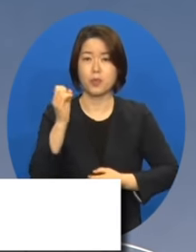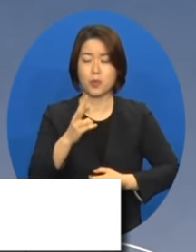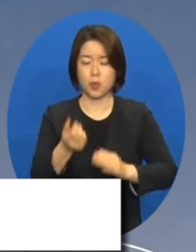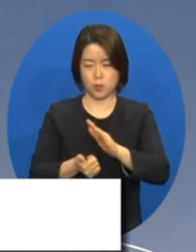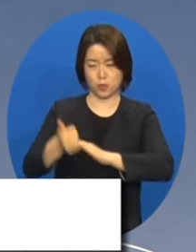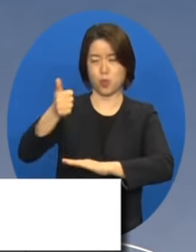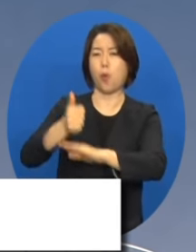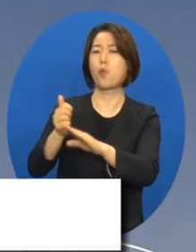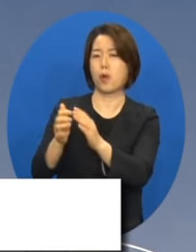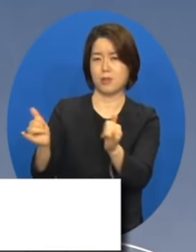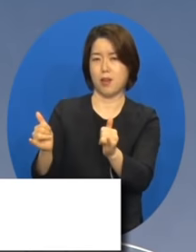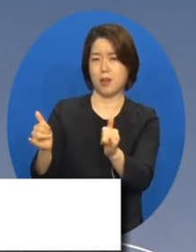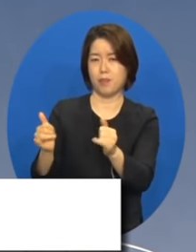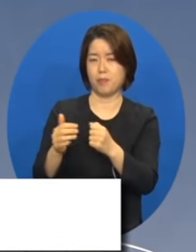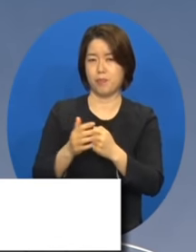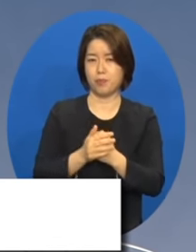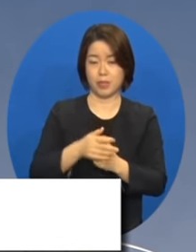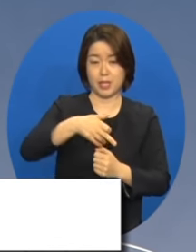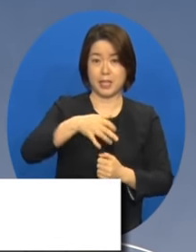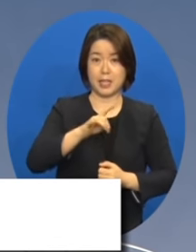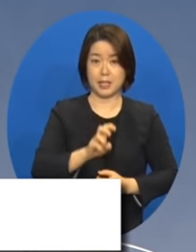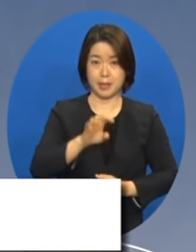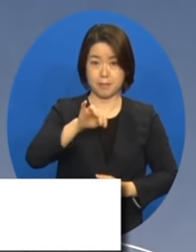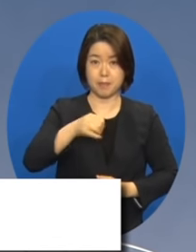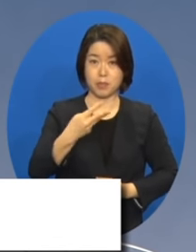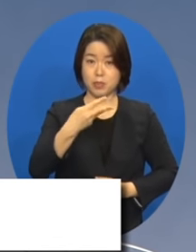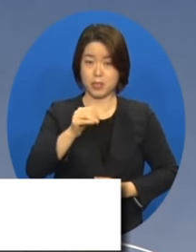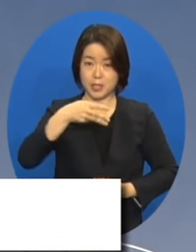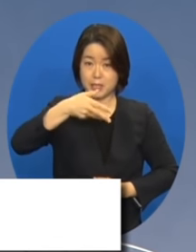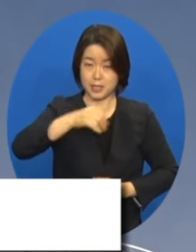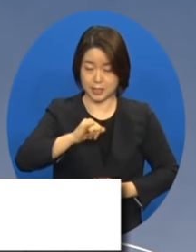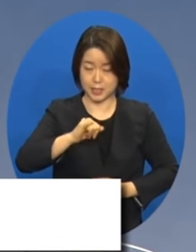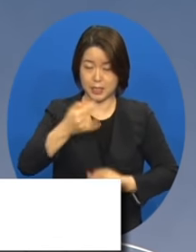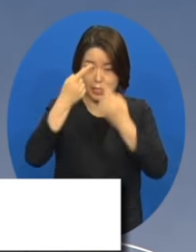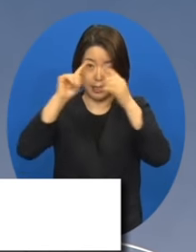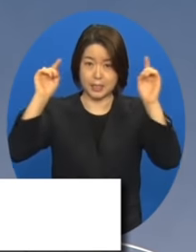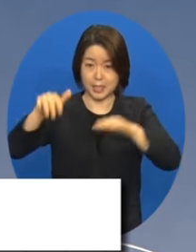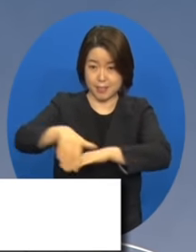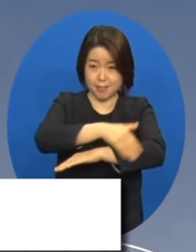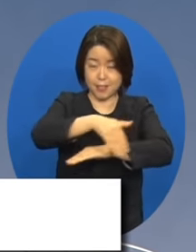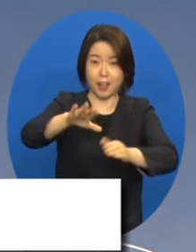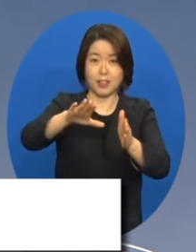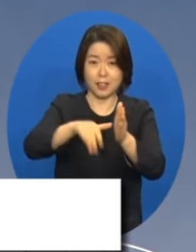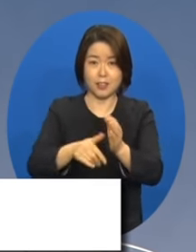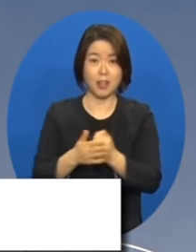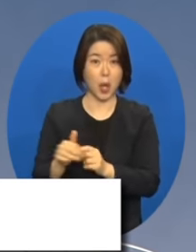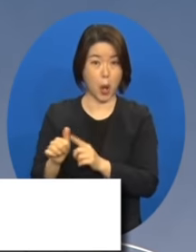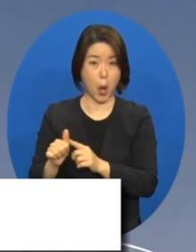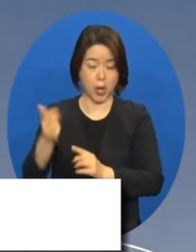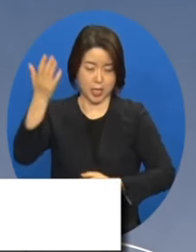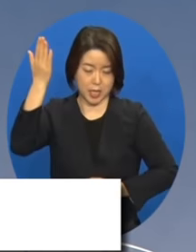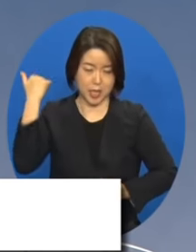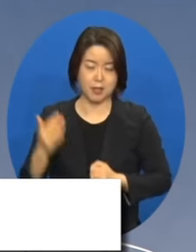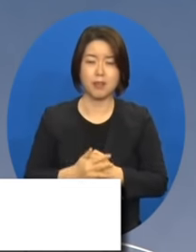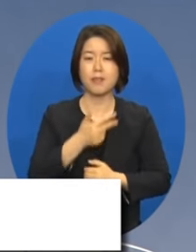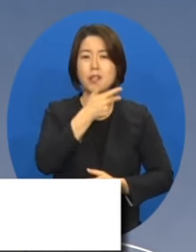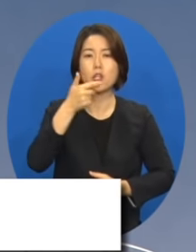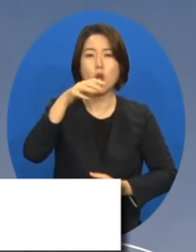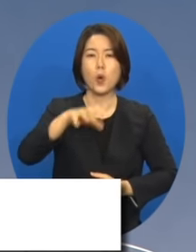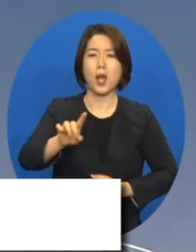성공한 사람 갬블 브리지 대학을 다닐 때에 그는 그 당시 영국에서